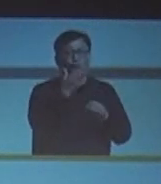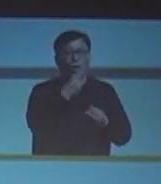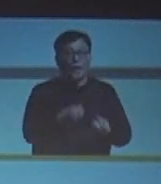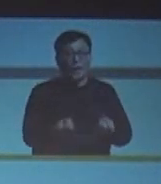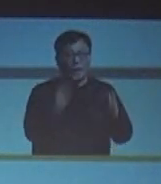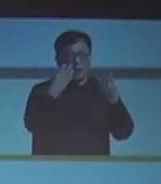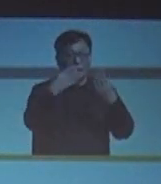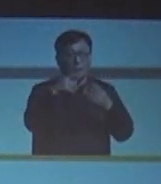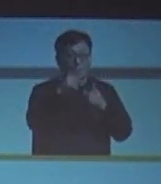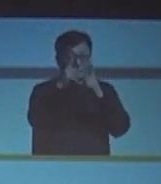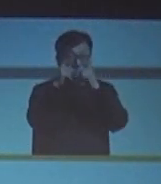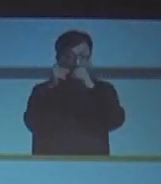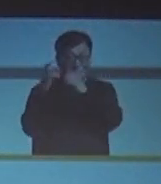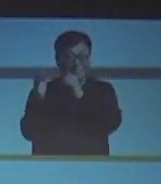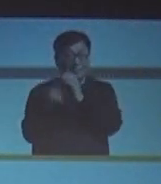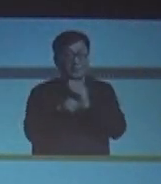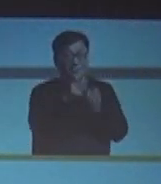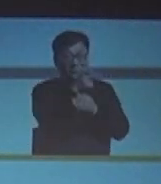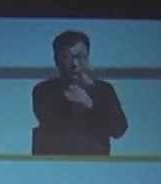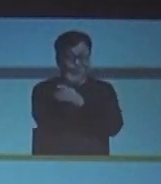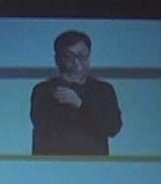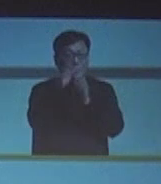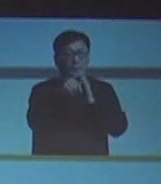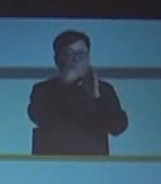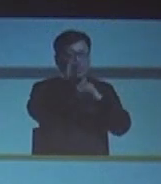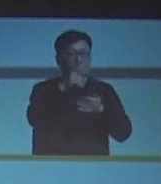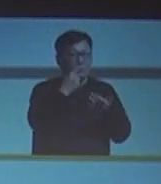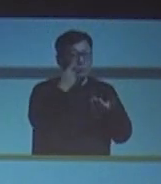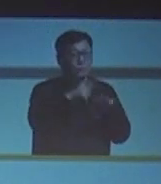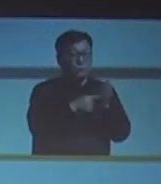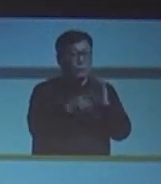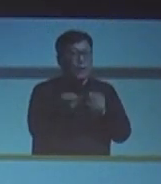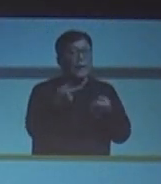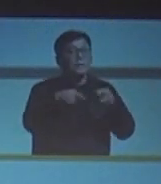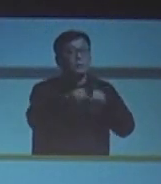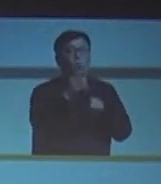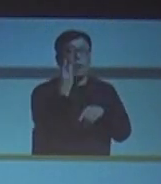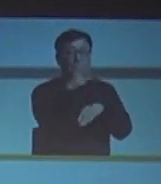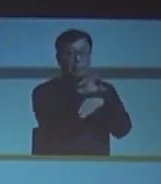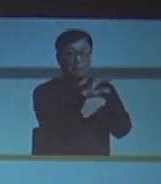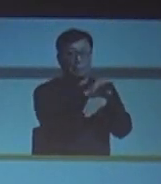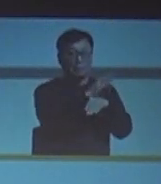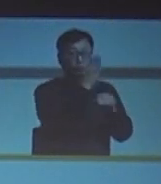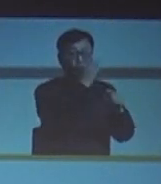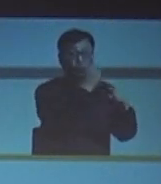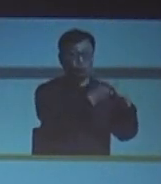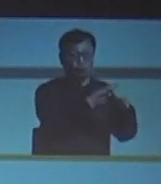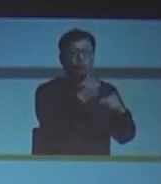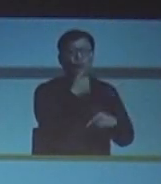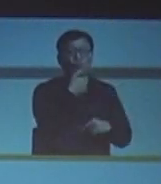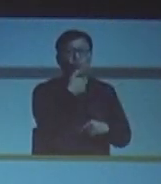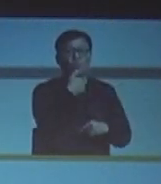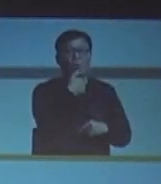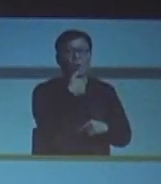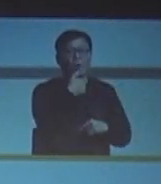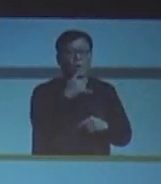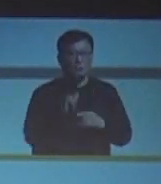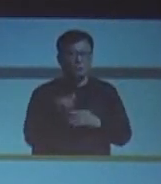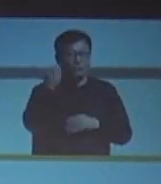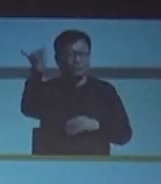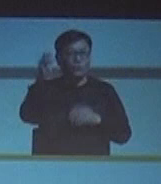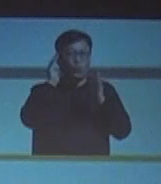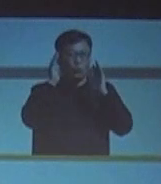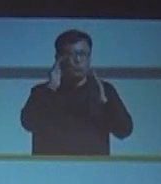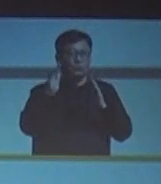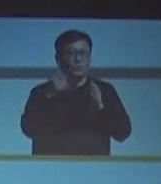찍으신 영상이라 하더라고요. 네, 지금 현재 저희 방송 같이 하다가 네. 바티칸에 네, 그 로마에 네, 유학을 갔습니다.